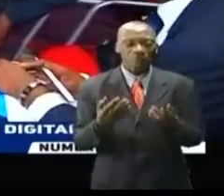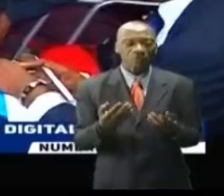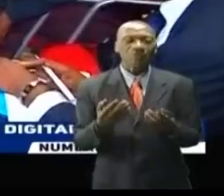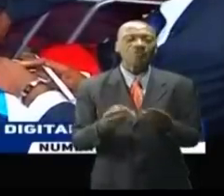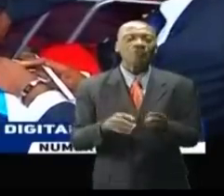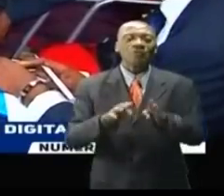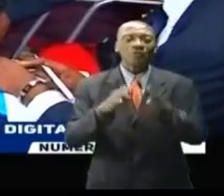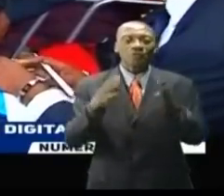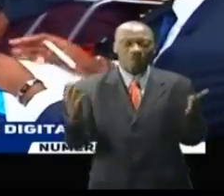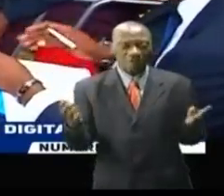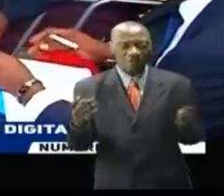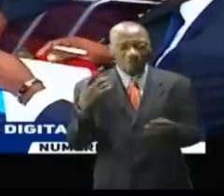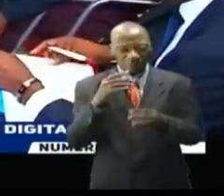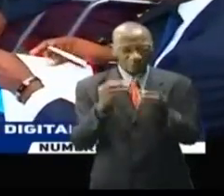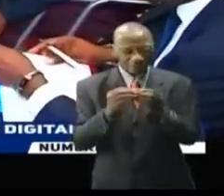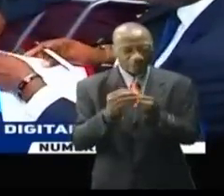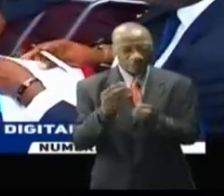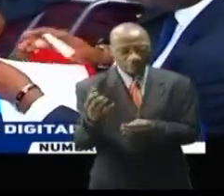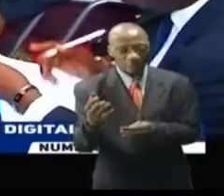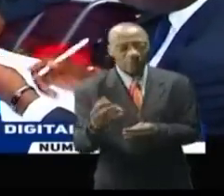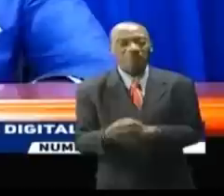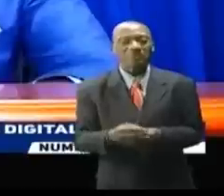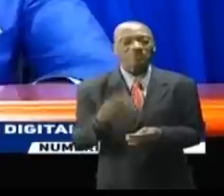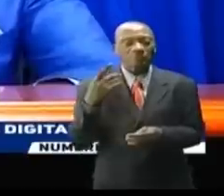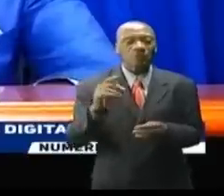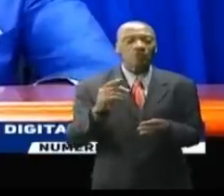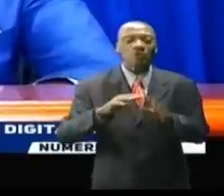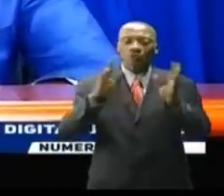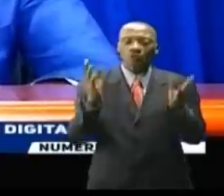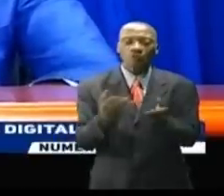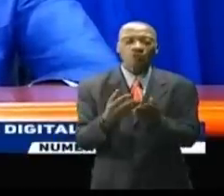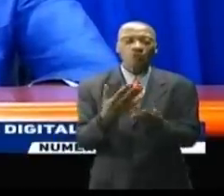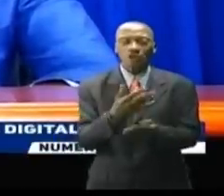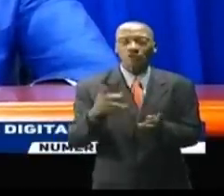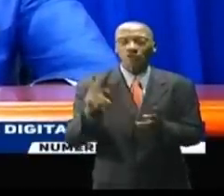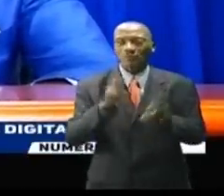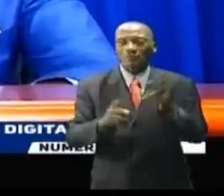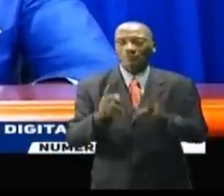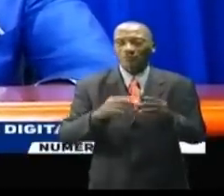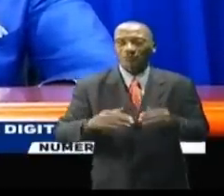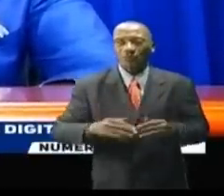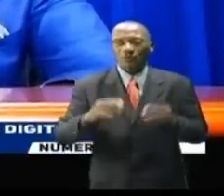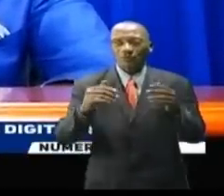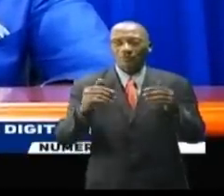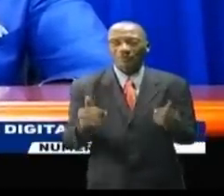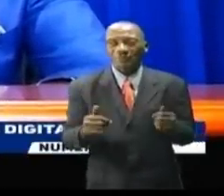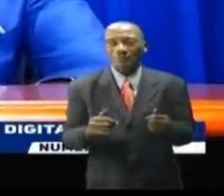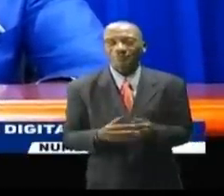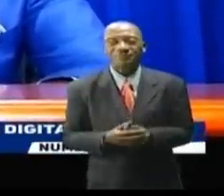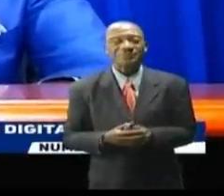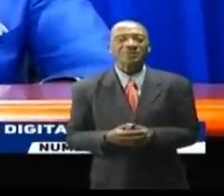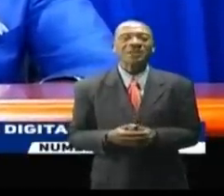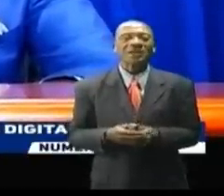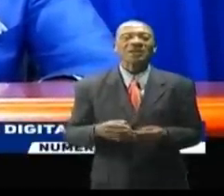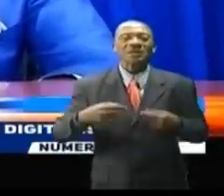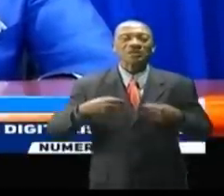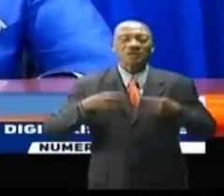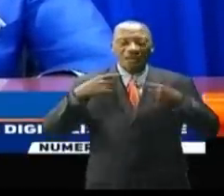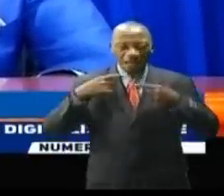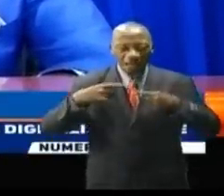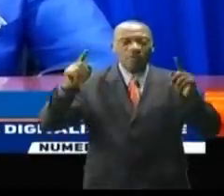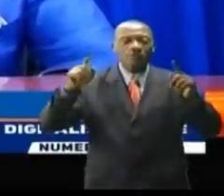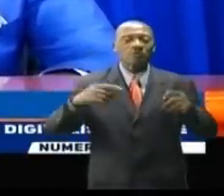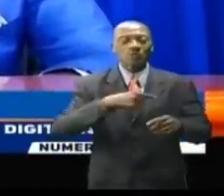et affermir la bonne gouvernance dans la gestion de la chose publique. Sur ce, je déclare au nom de son